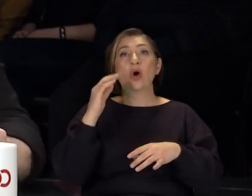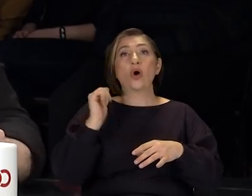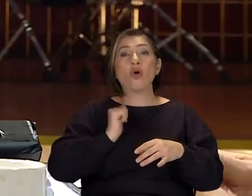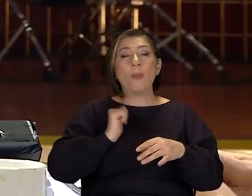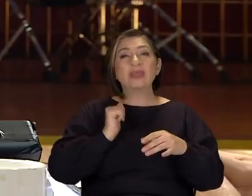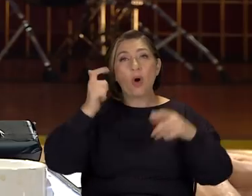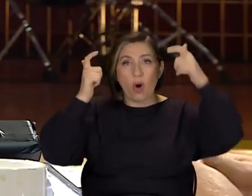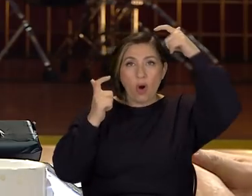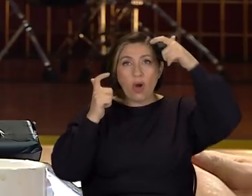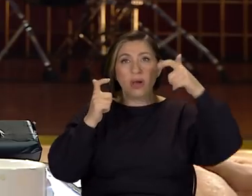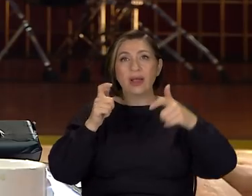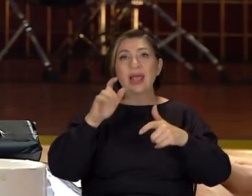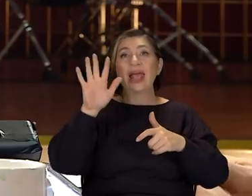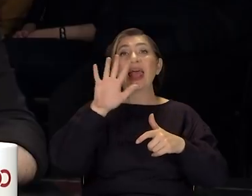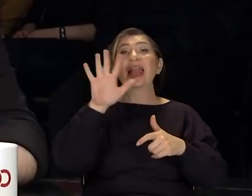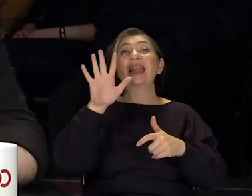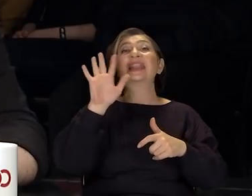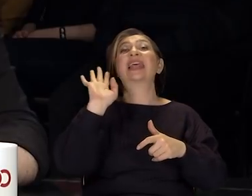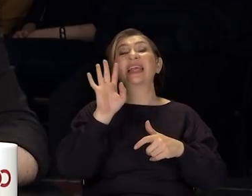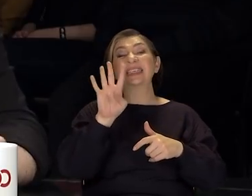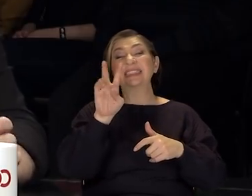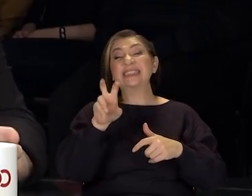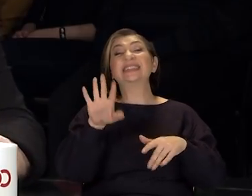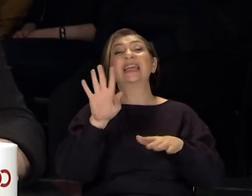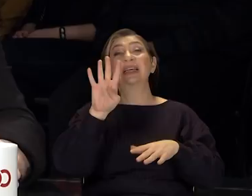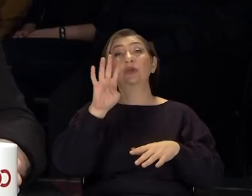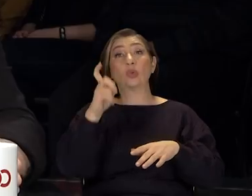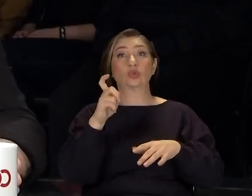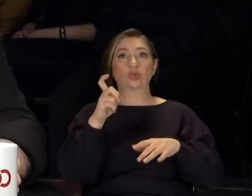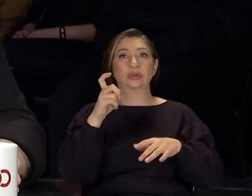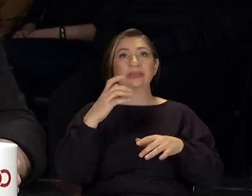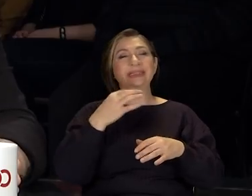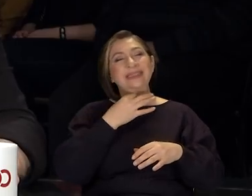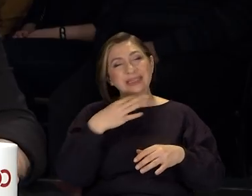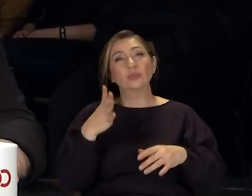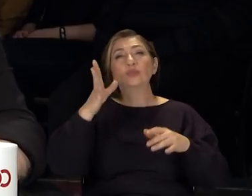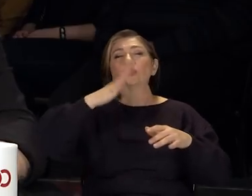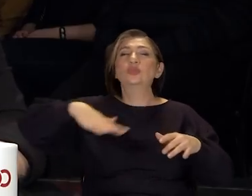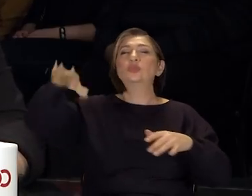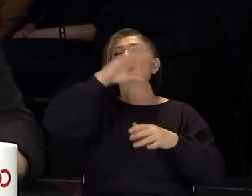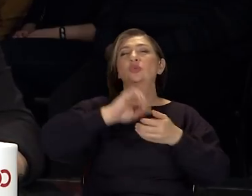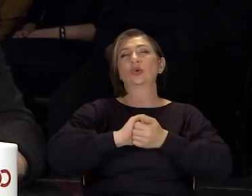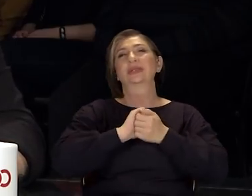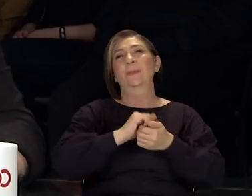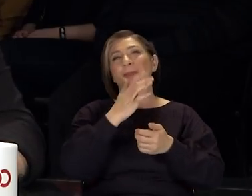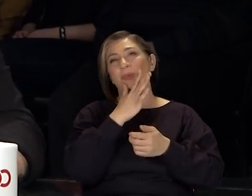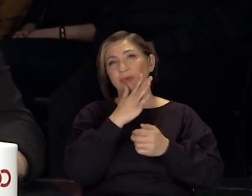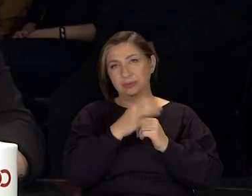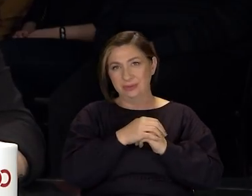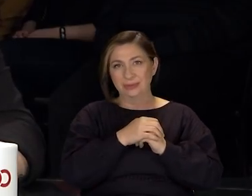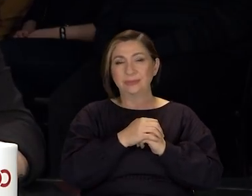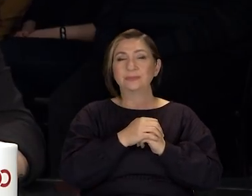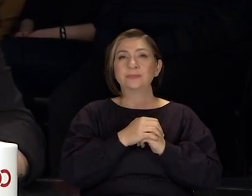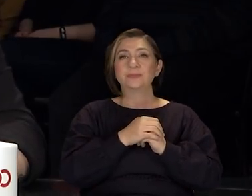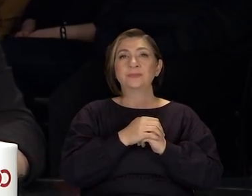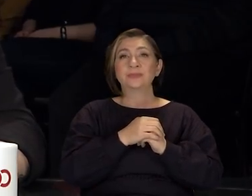biz buna. 50 TL değil, 48 TL de değil. Bunu sağ olsun bizim bütün dostlar bilir. Blues'la uğraşan, cazla